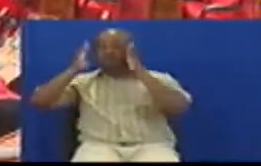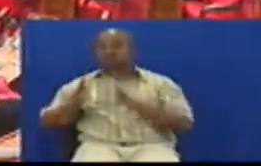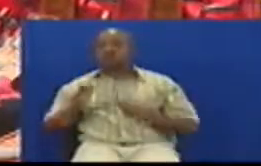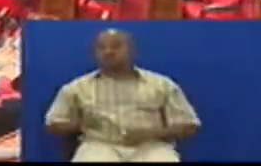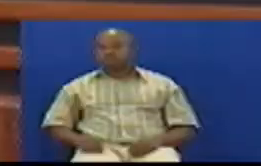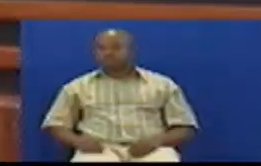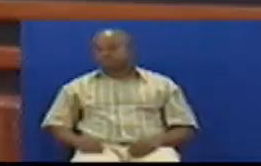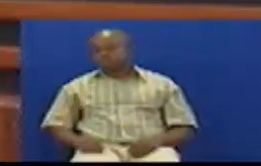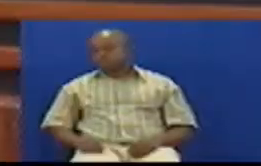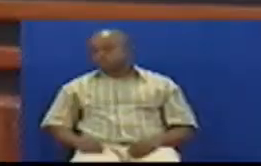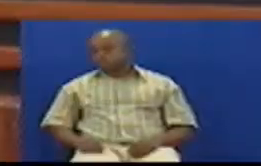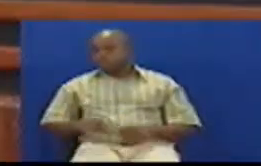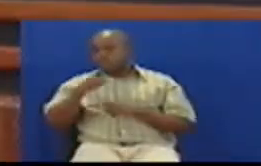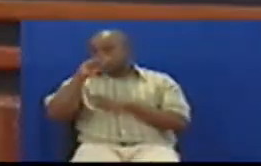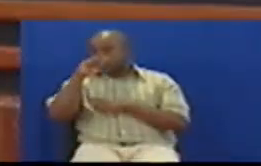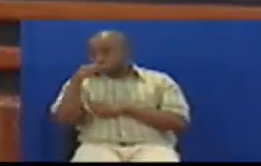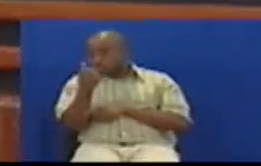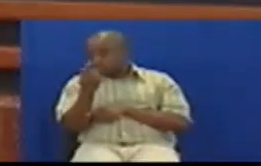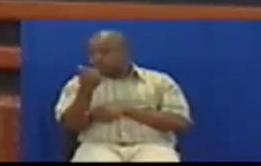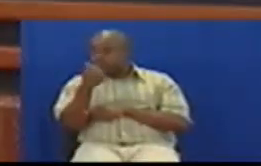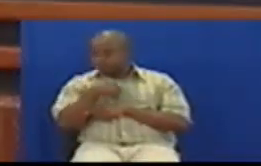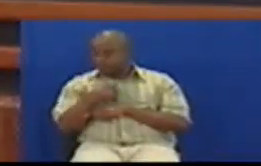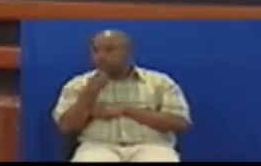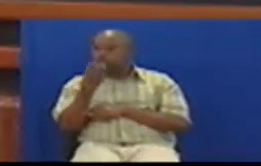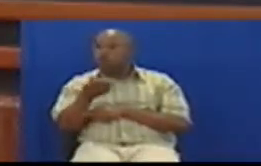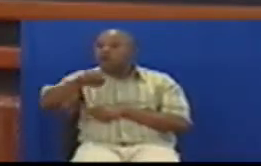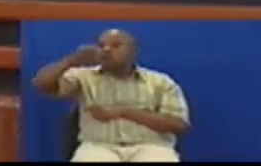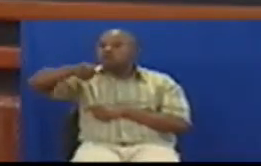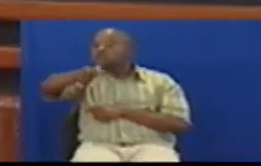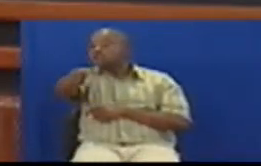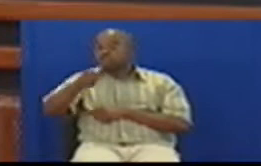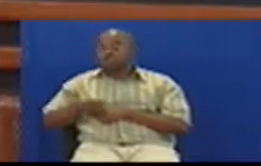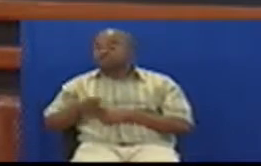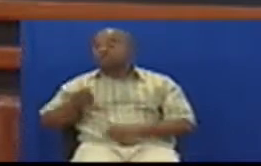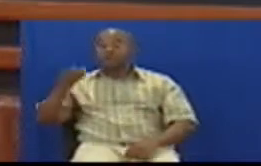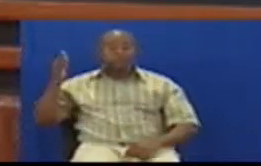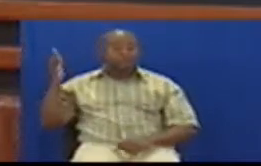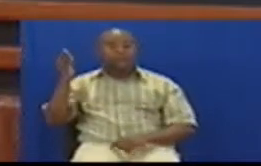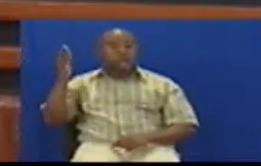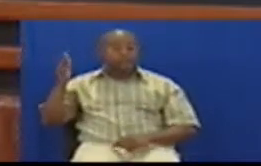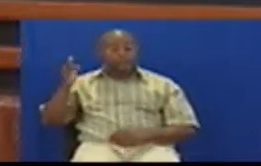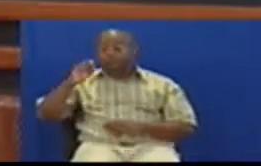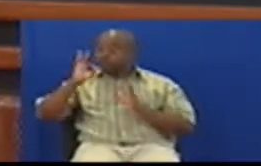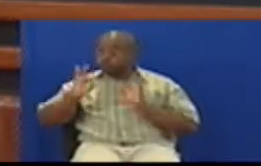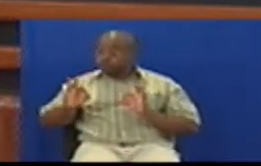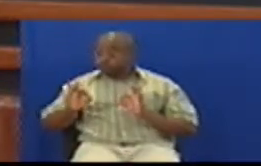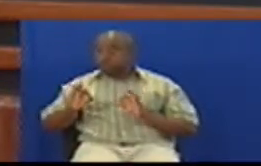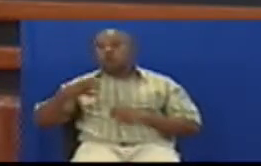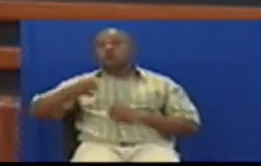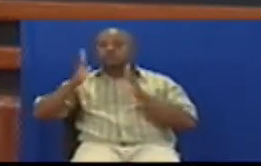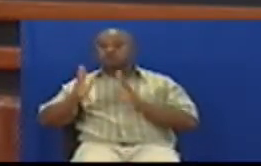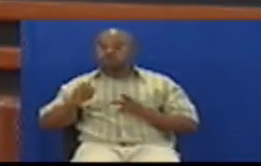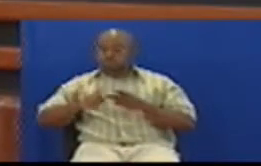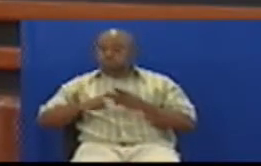Mheshimiwa Spika, kwanza kabisa na mimi naanza kwa pongezi wote kwa hotuba nzuri na kazi nzuri ambazo zinafanywa na ofisi ya Waziri